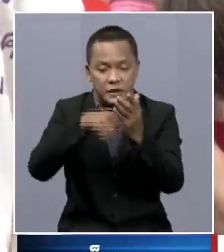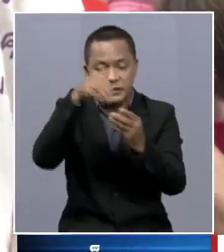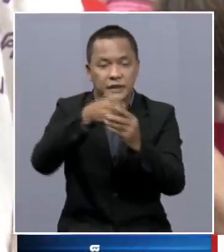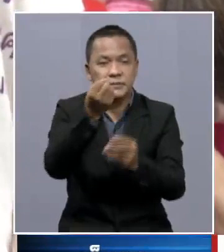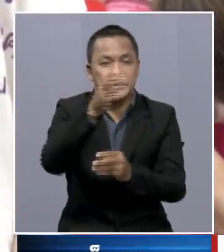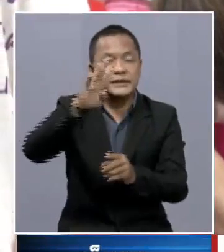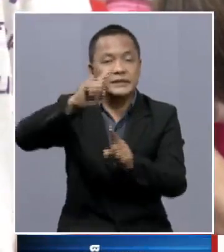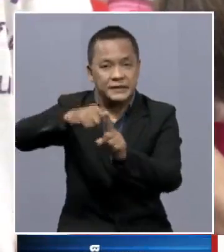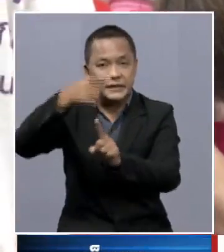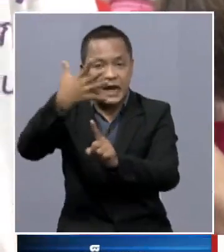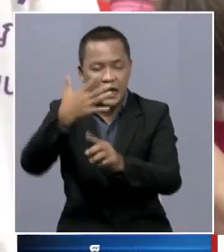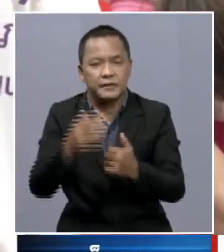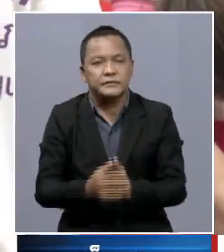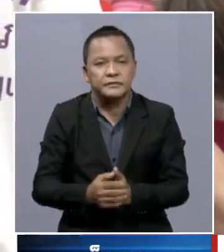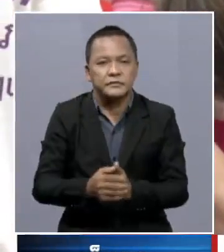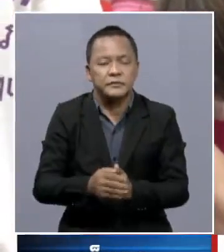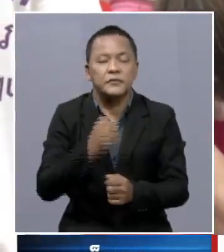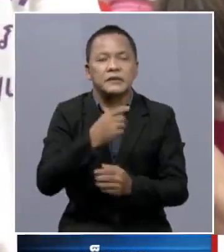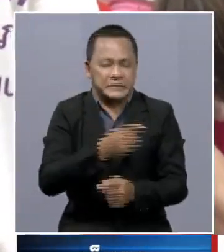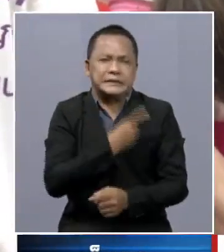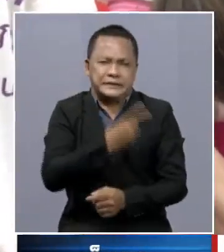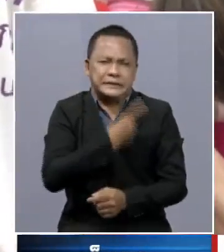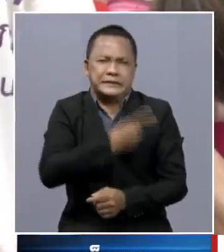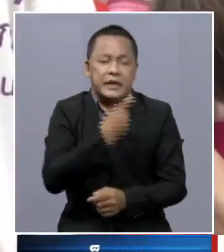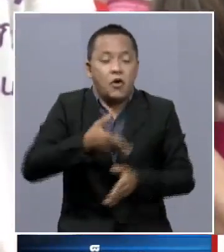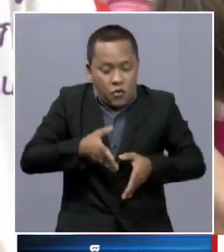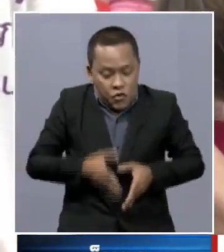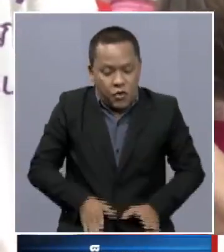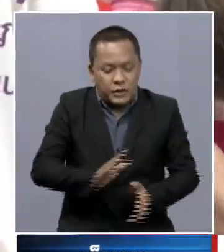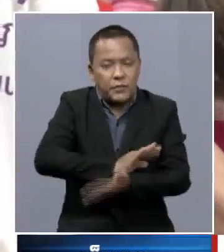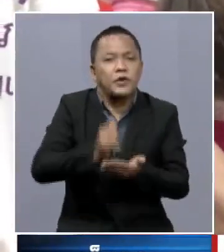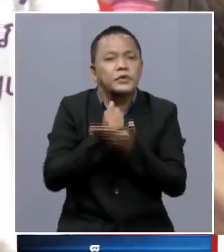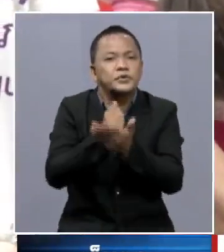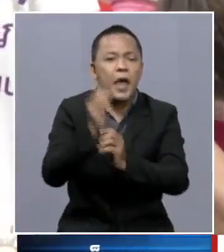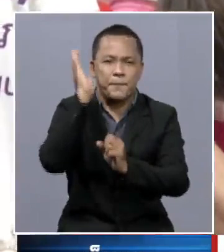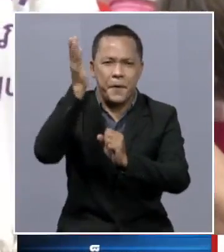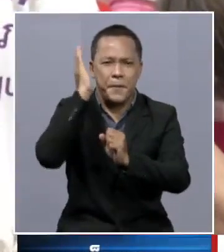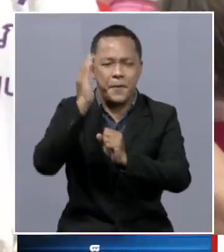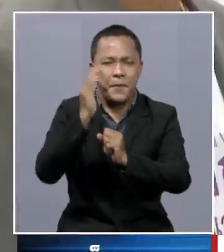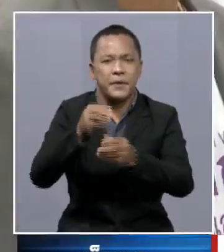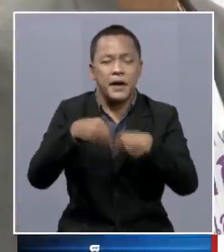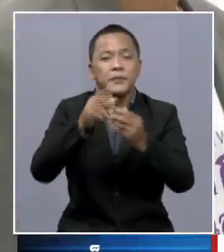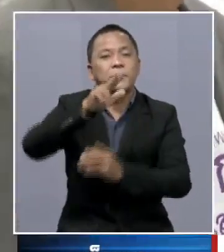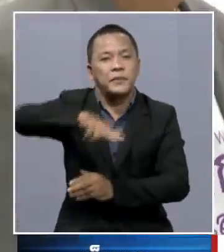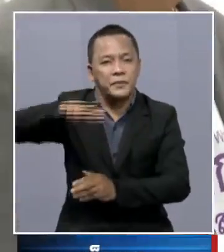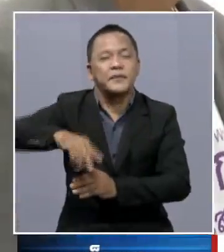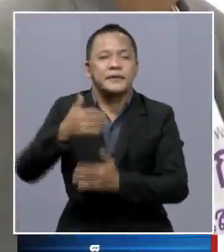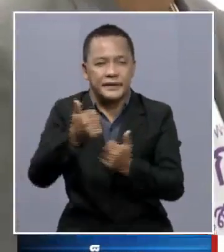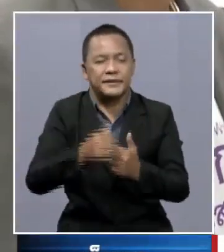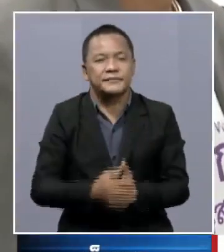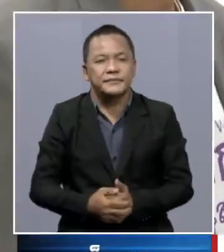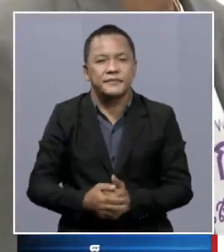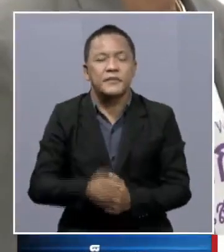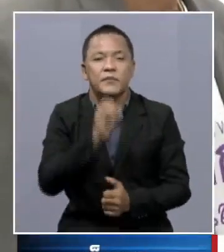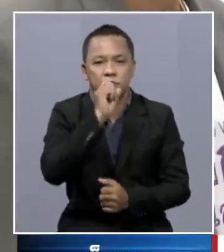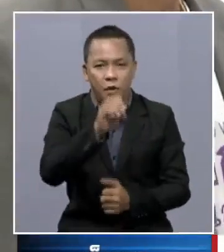14 พธภาคมก็อ้อจะดีใจมาก เพระวคอดแล้วแล้็ออกมาช่วยปลาสัยใหญ่หาเสยงใหกเพื่ไยใชวคสุท้ายได้